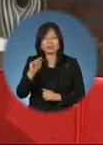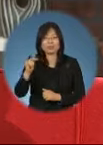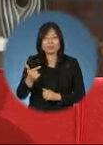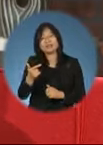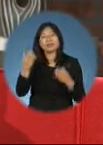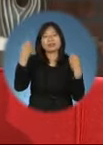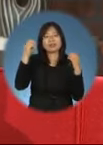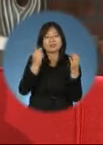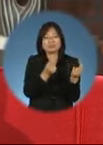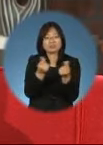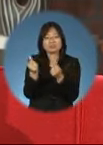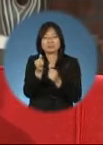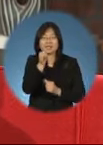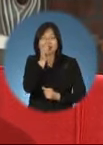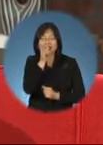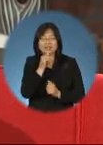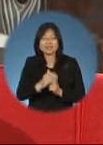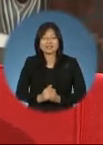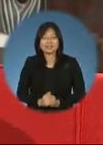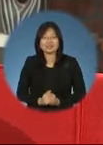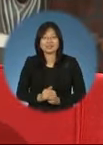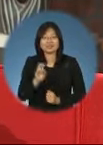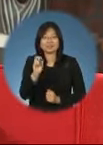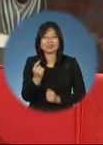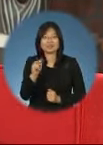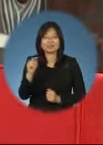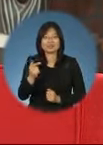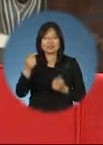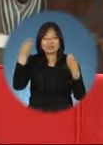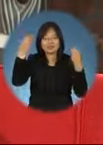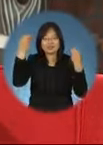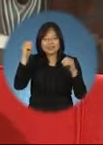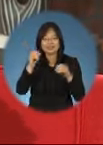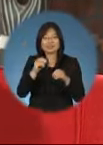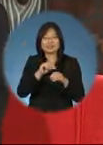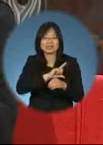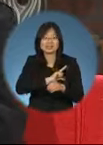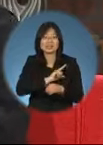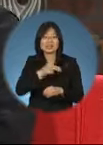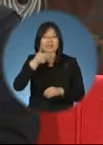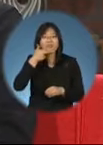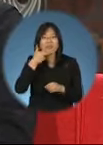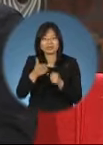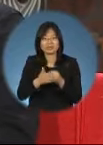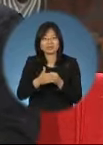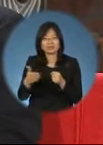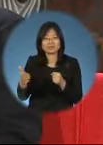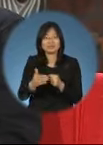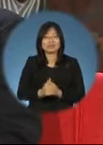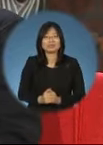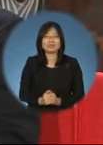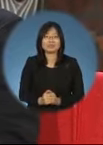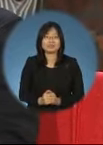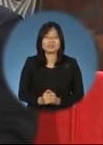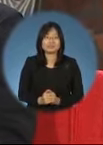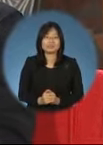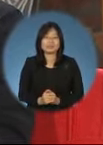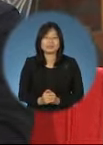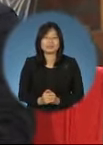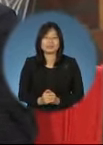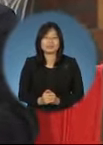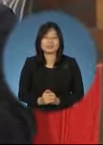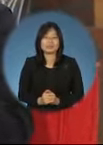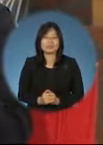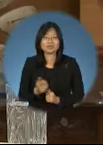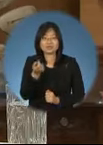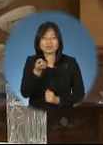이렇게 가르치는 거. 예. 모던 댄스란 말도 없었고. 없었나요? 예, 예. 그래서, 근데. 뭔가